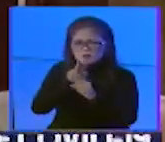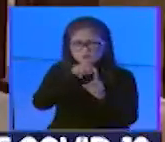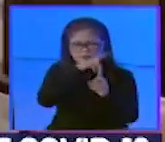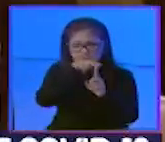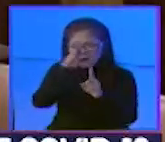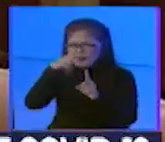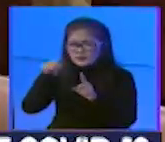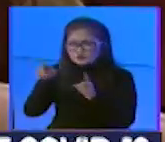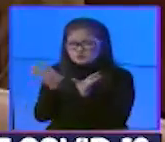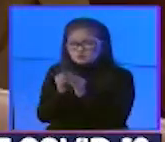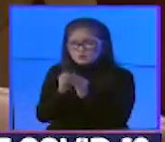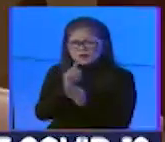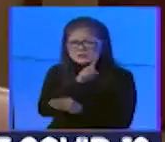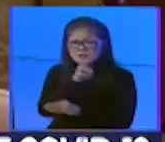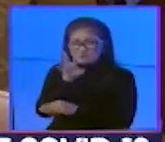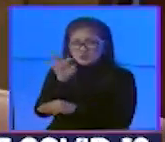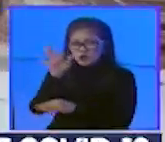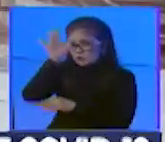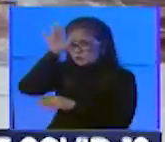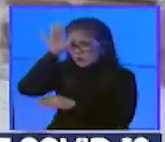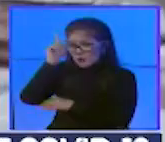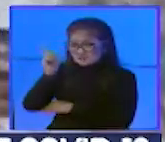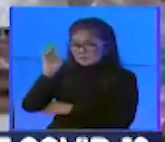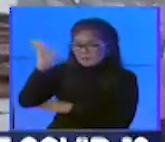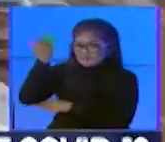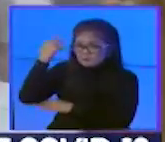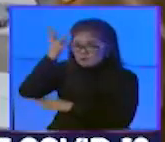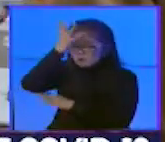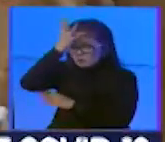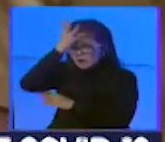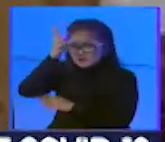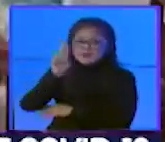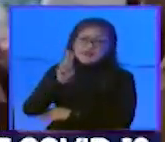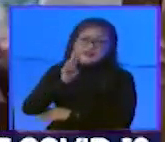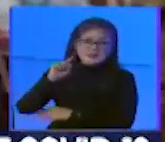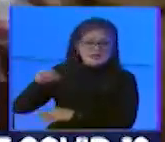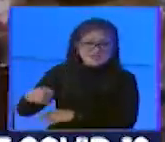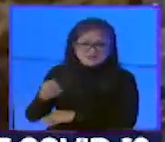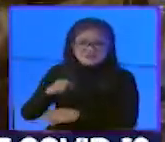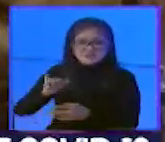orang. Pasca bupati dan istri serta sekda Pemalang dinyatakan positif COVID-19.